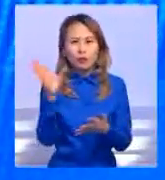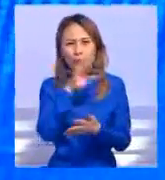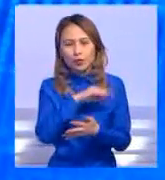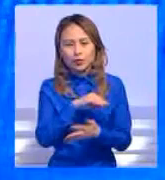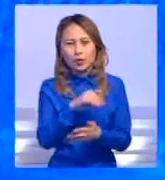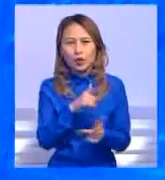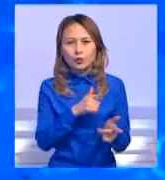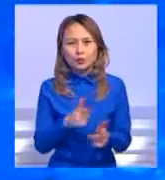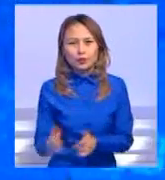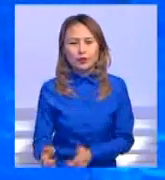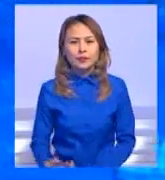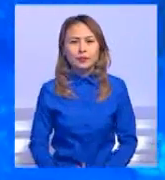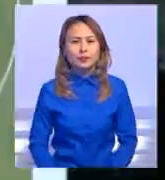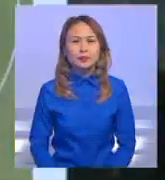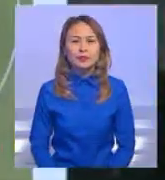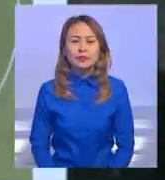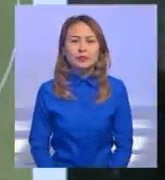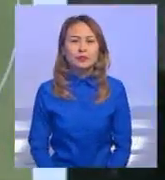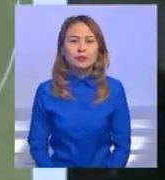дайын екендерін дәлелдеді.